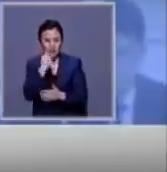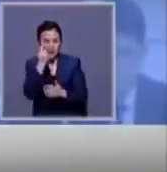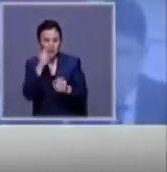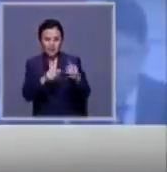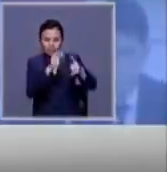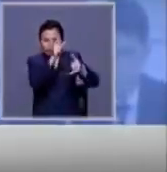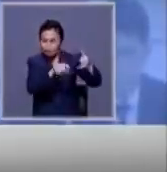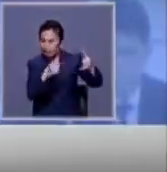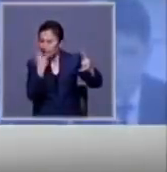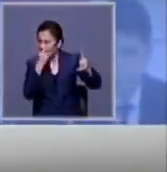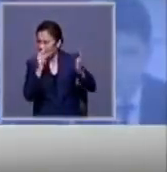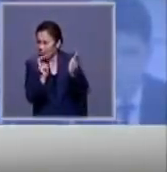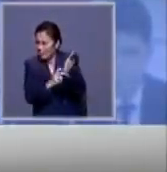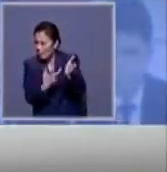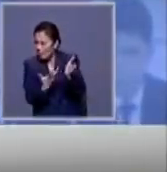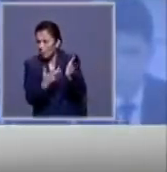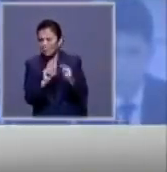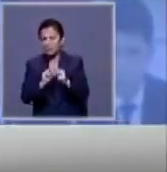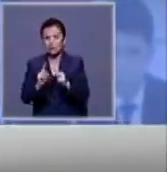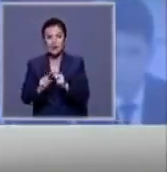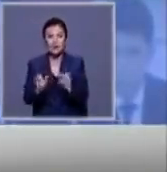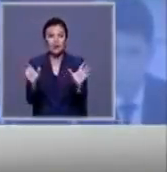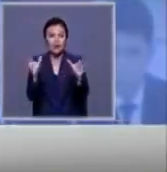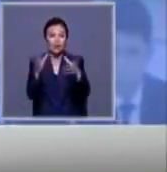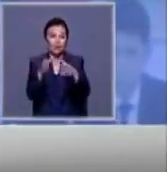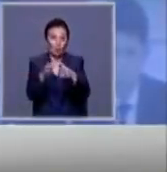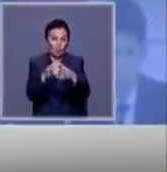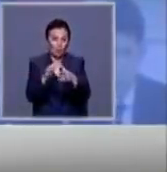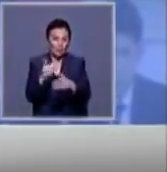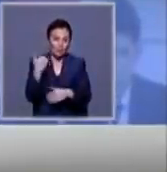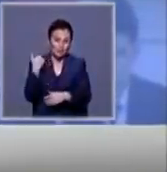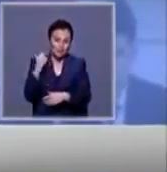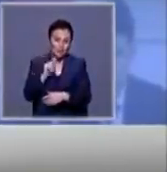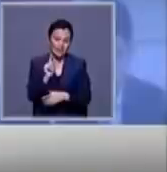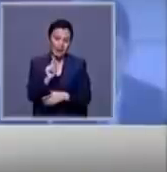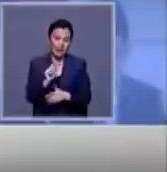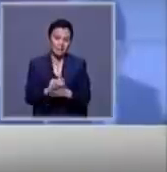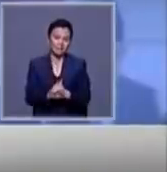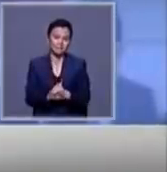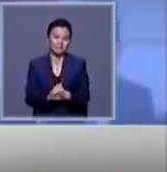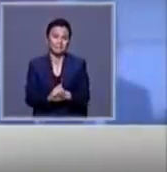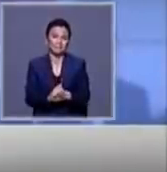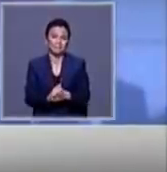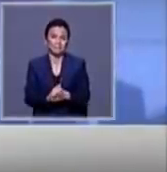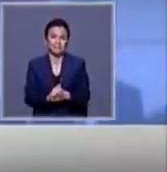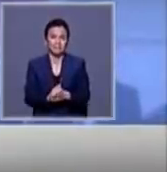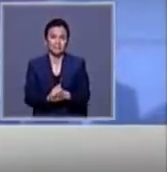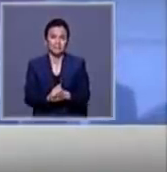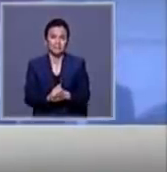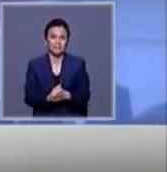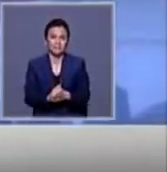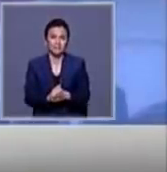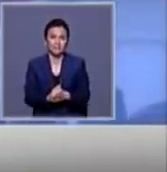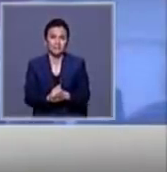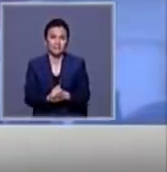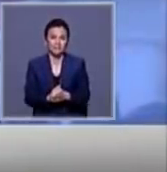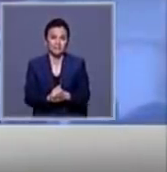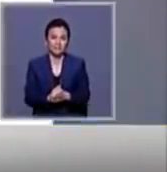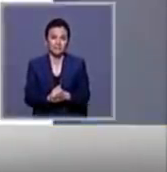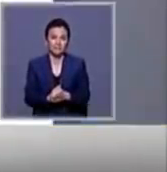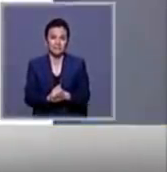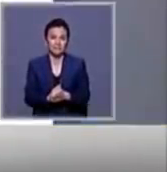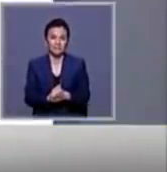มทีนี้10กลุ่มของเขาเนี่ย มีอะไรบ้าง ก็มีอะไรบ้างก็อย่างที่รู้กันนะฮะก็นี้มันก็อยู่ในยุบมาจาก